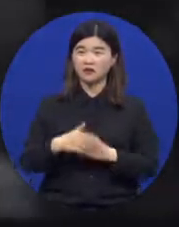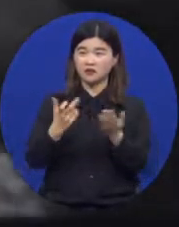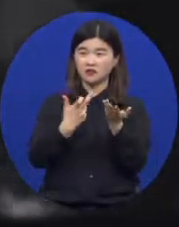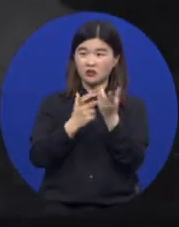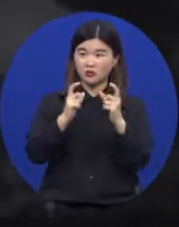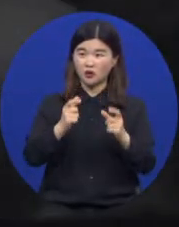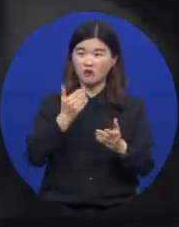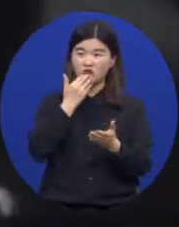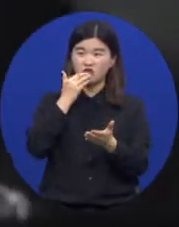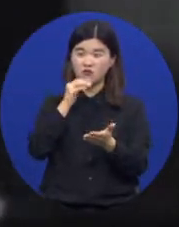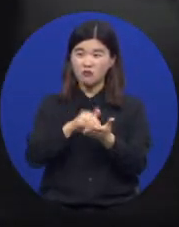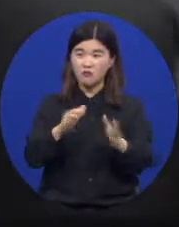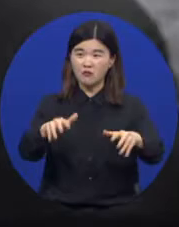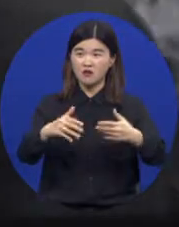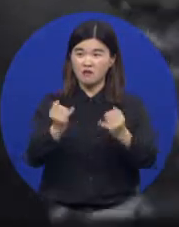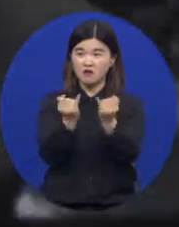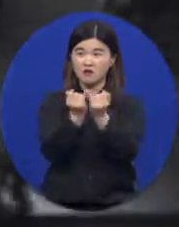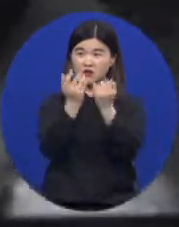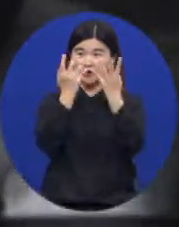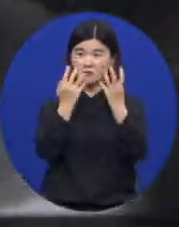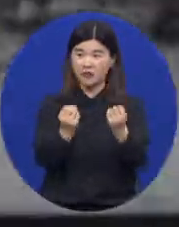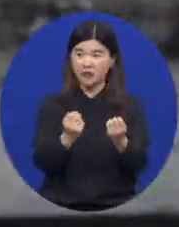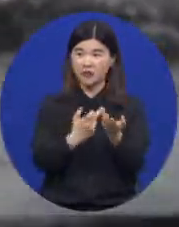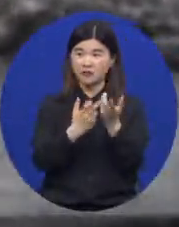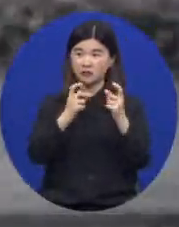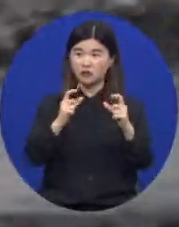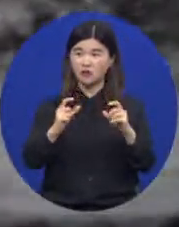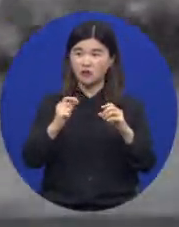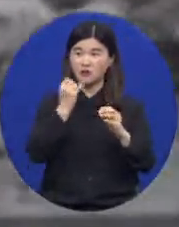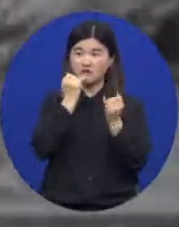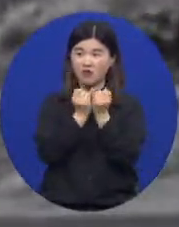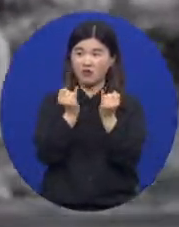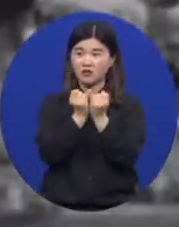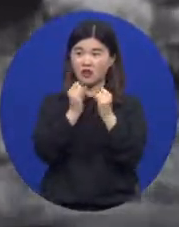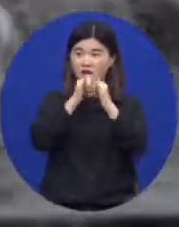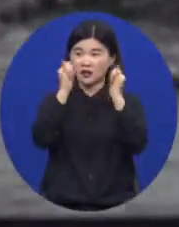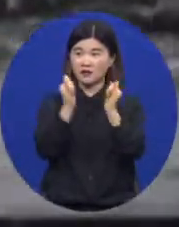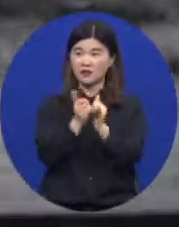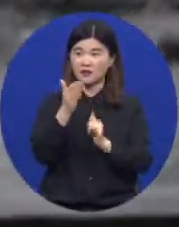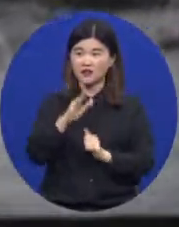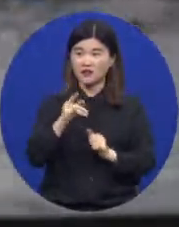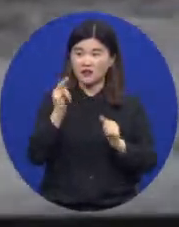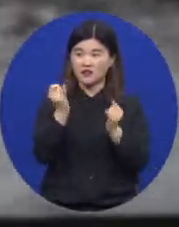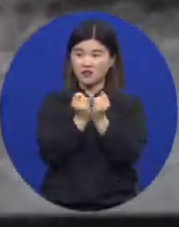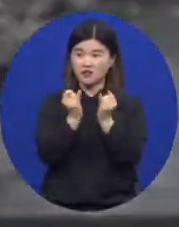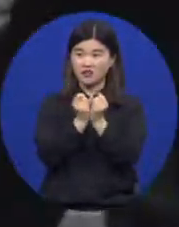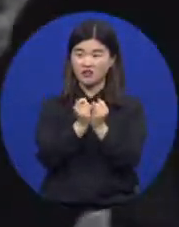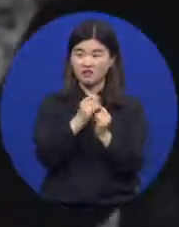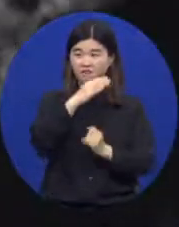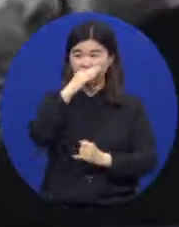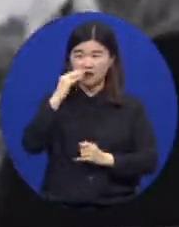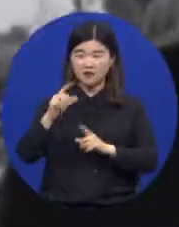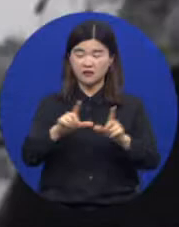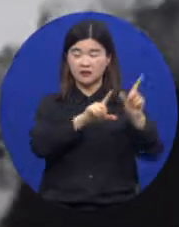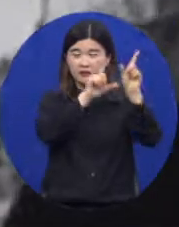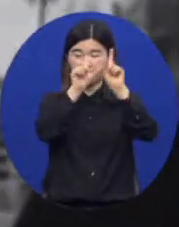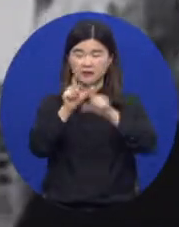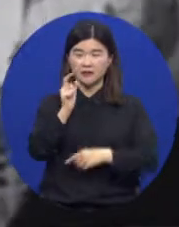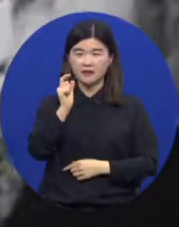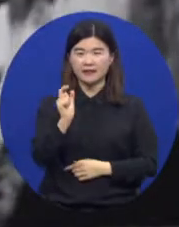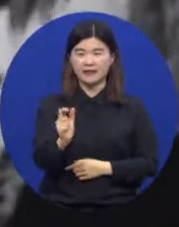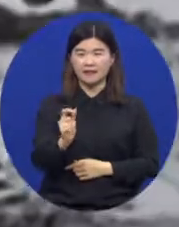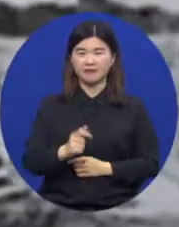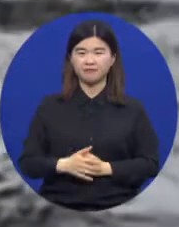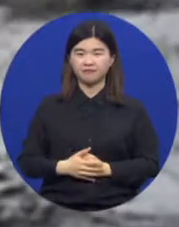Jeju-do are surrounded by three conditions: rocks, wind, and women. Ours is a matriarchal